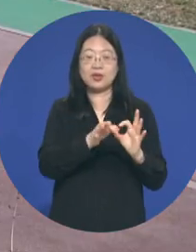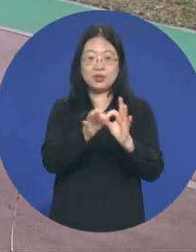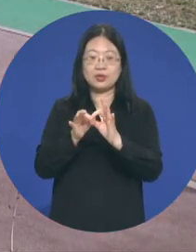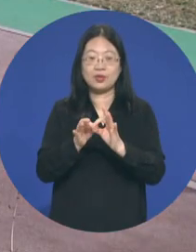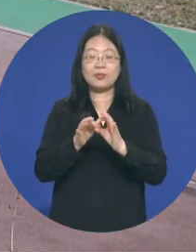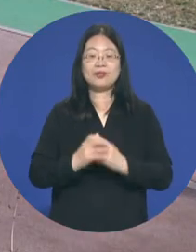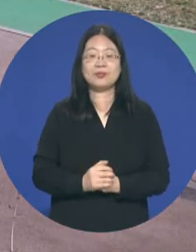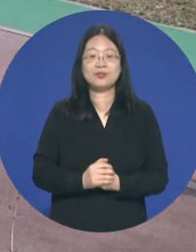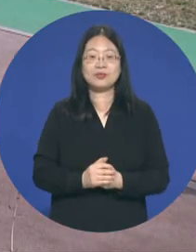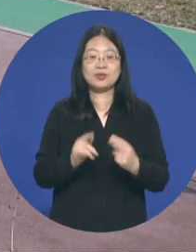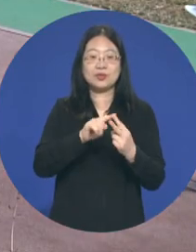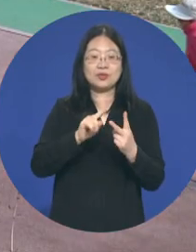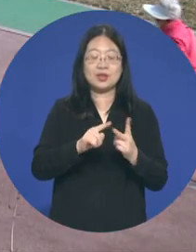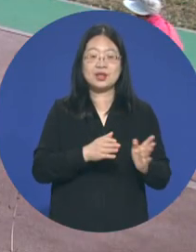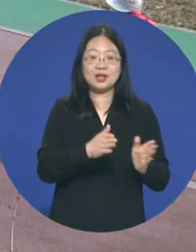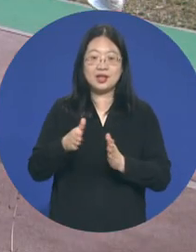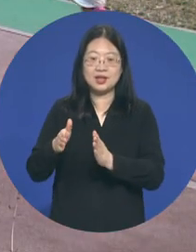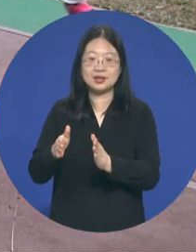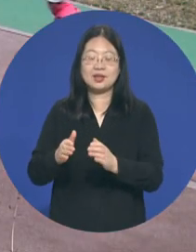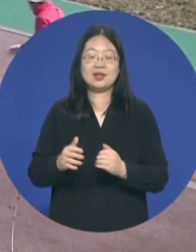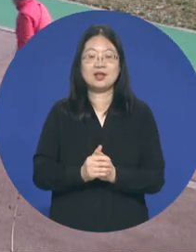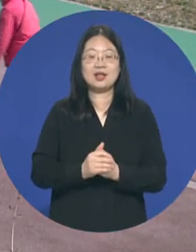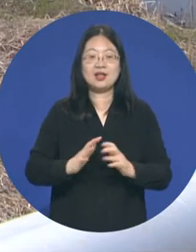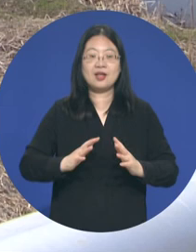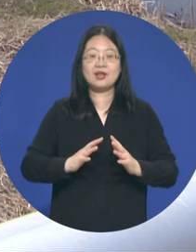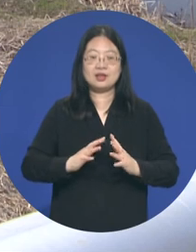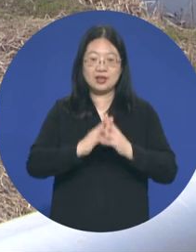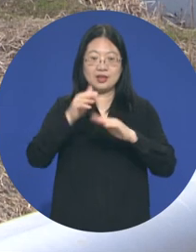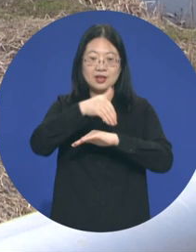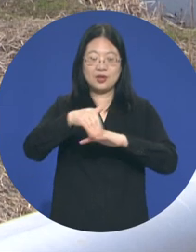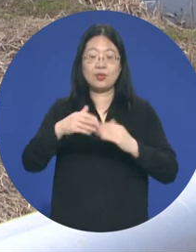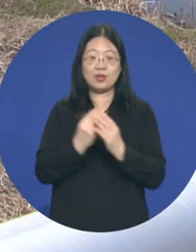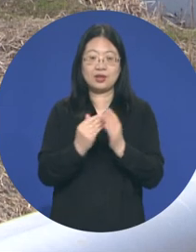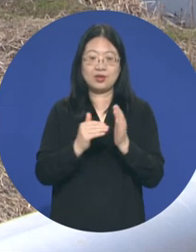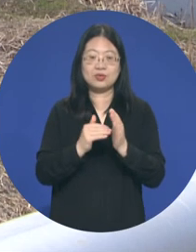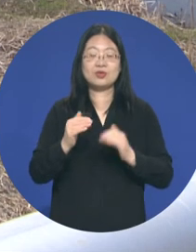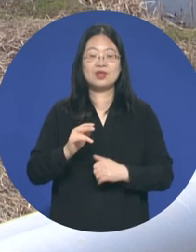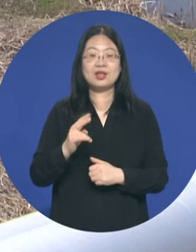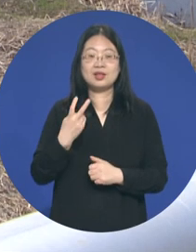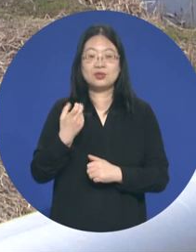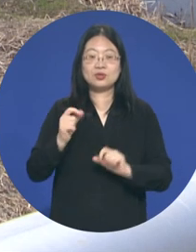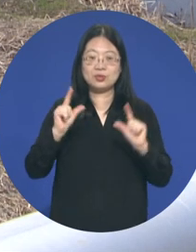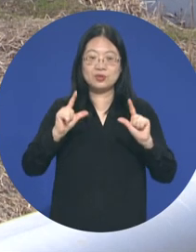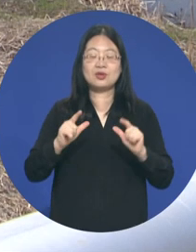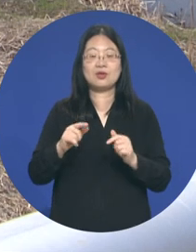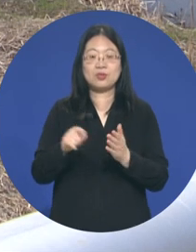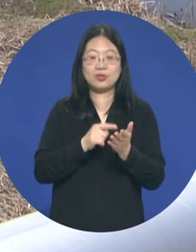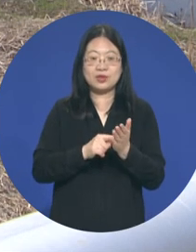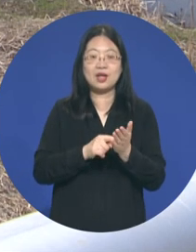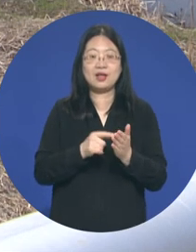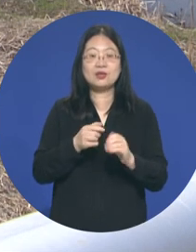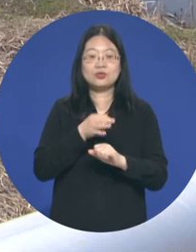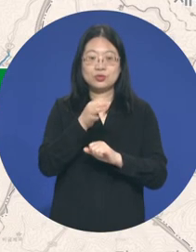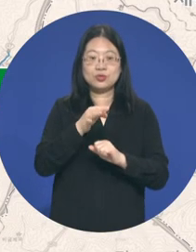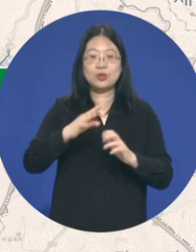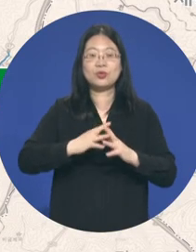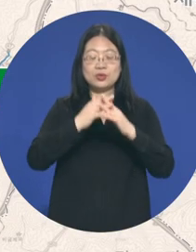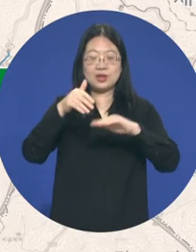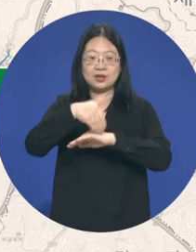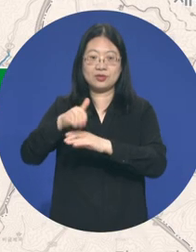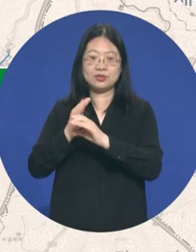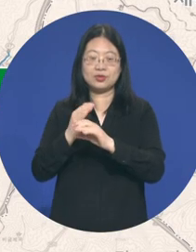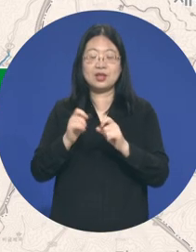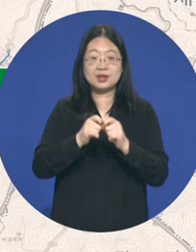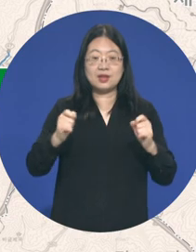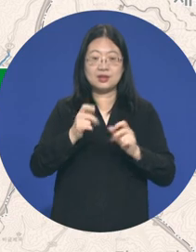연말까지이 두 구간에 대한 실시 설계를 완료하고 2025년부터 보상 공사를 추진할 예정입니다